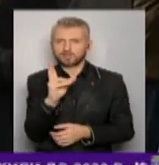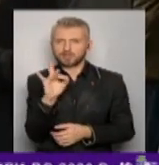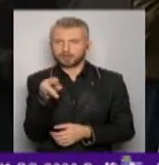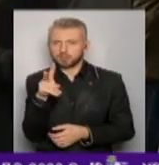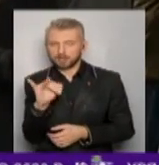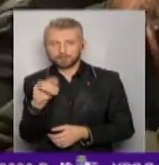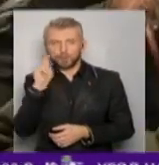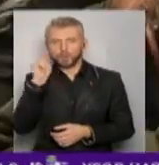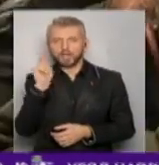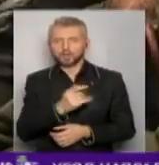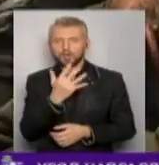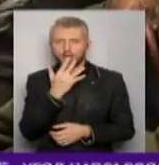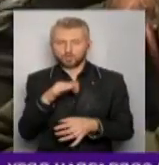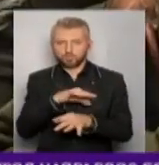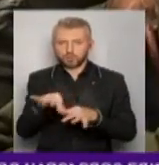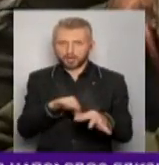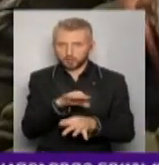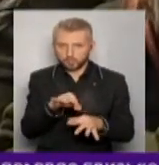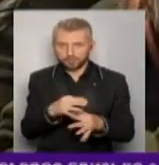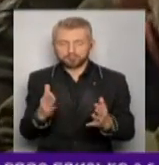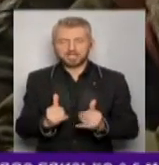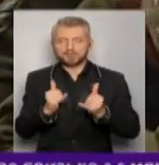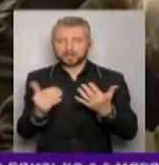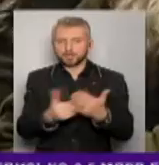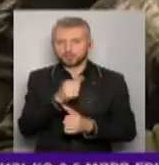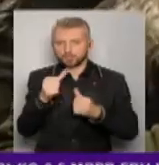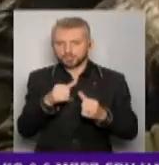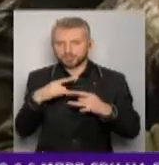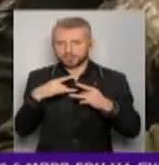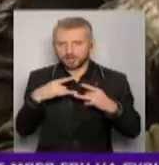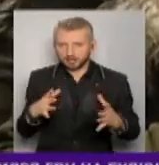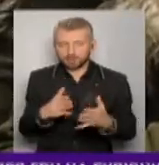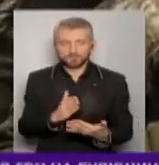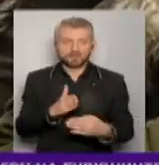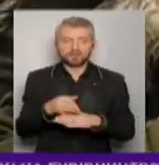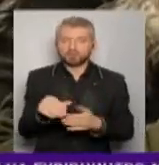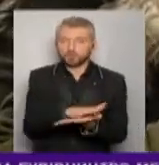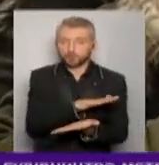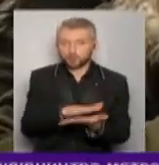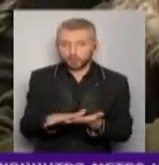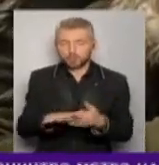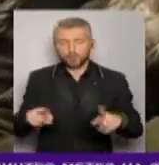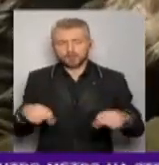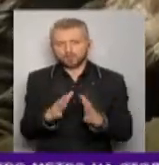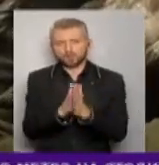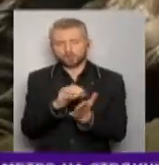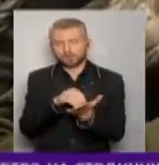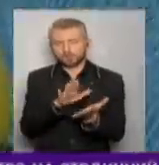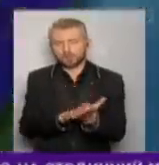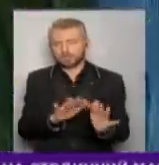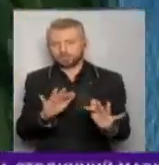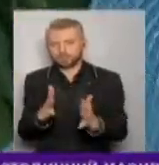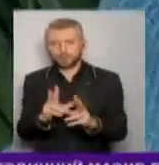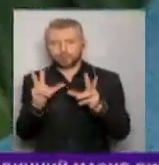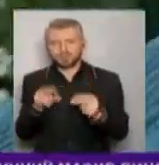українського етнопроекту «Легранд Окестра», присвячений новорічним святам. Вхід безкоштовний, але організатори просять записатися на подію та